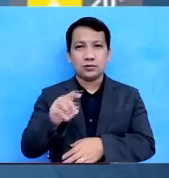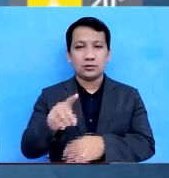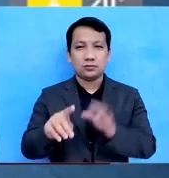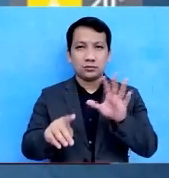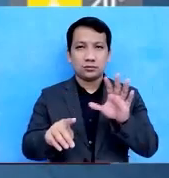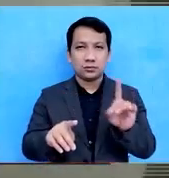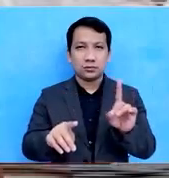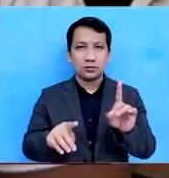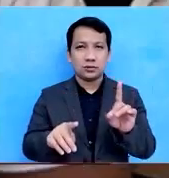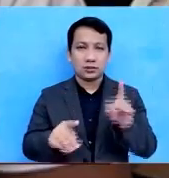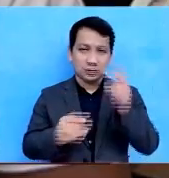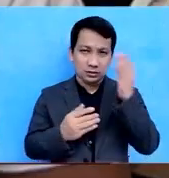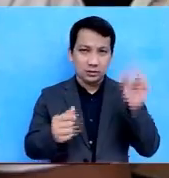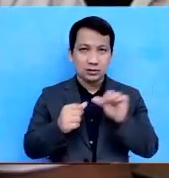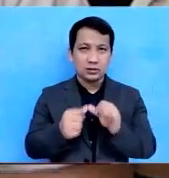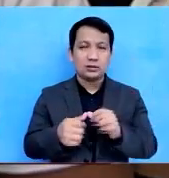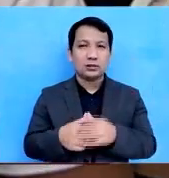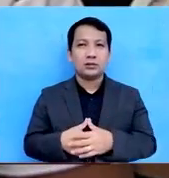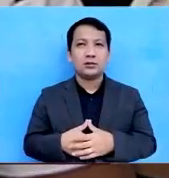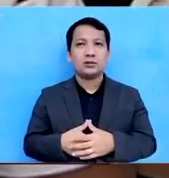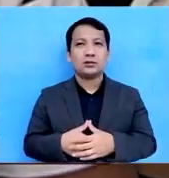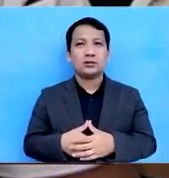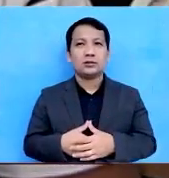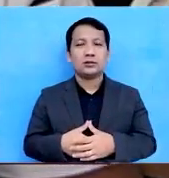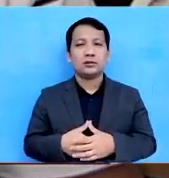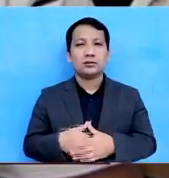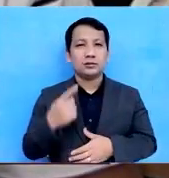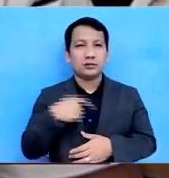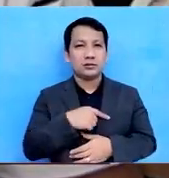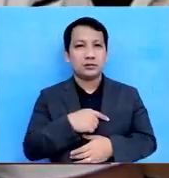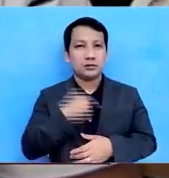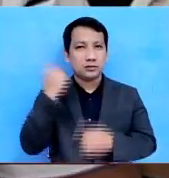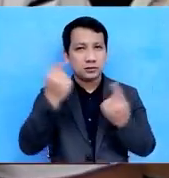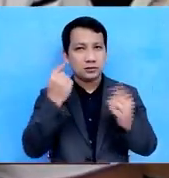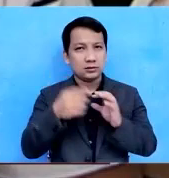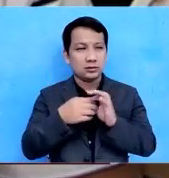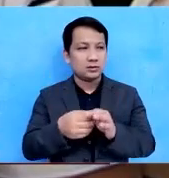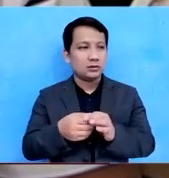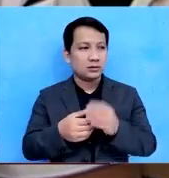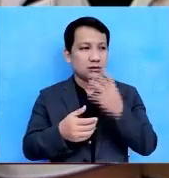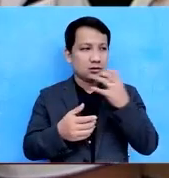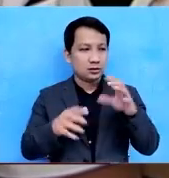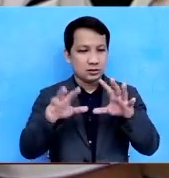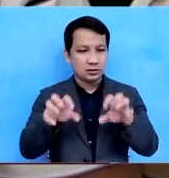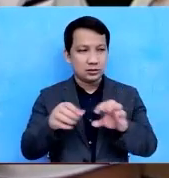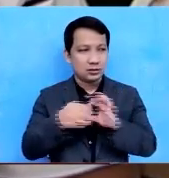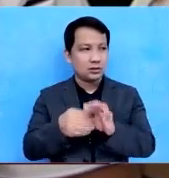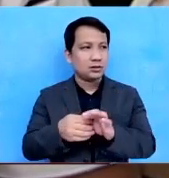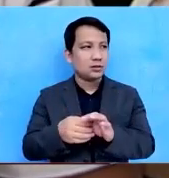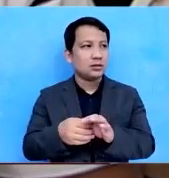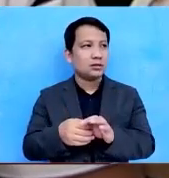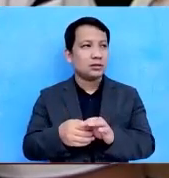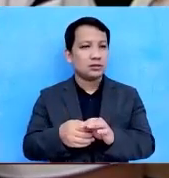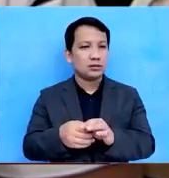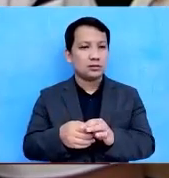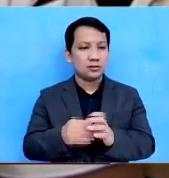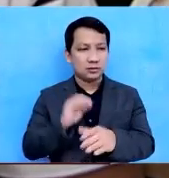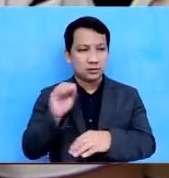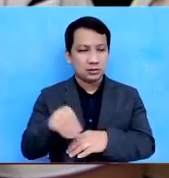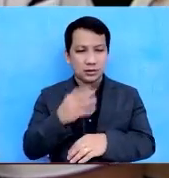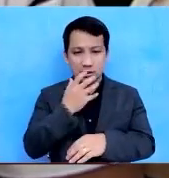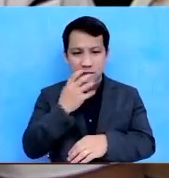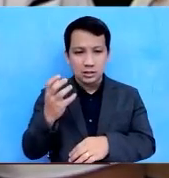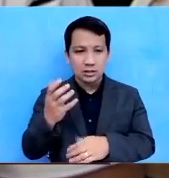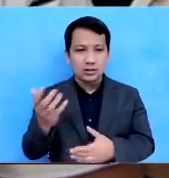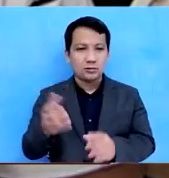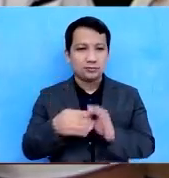degrees Celsius. Posible ito no, na mag-cause ng heat cramps at saka ng heat exhaustion. And